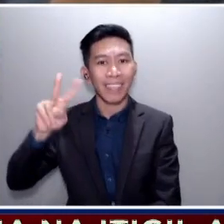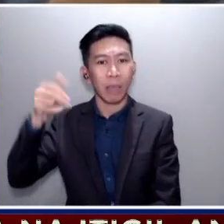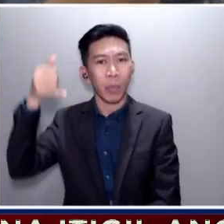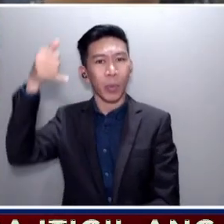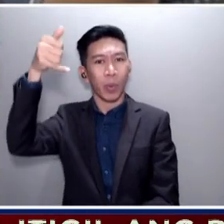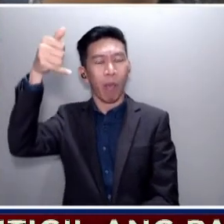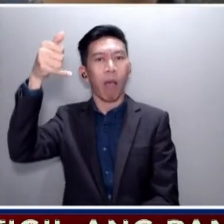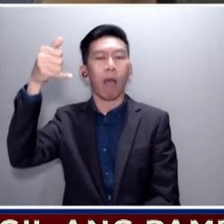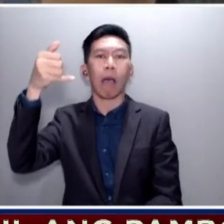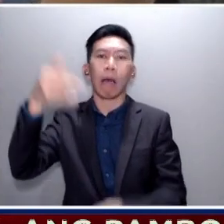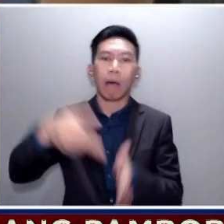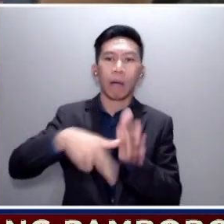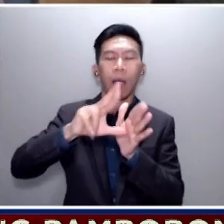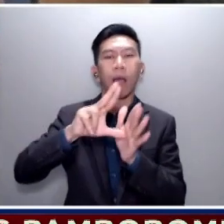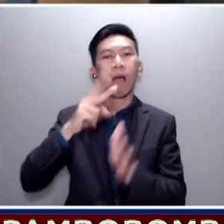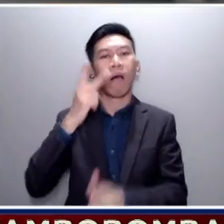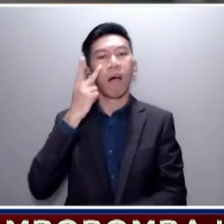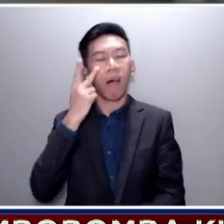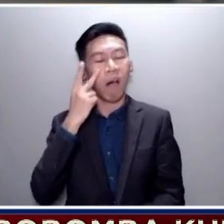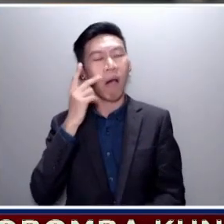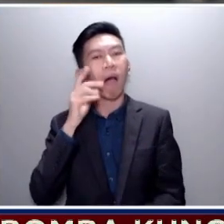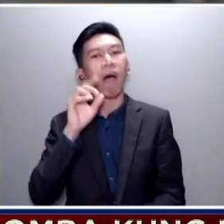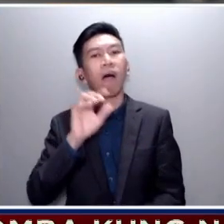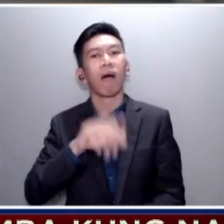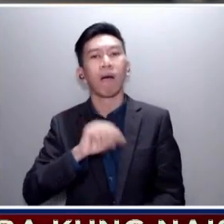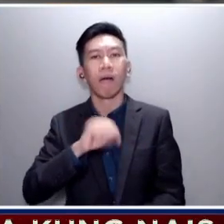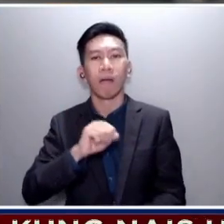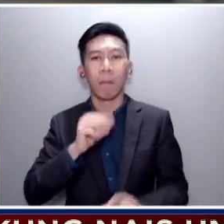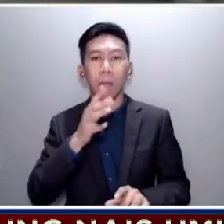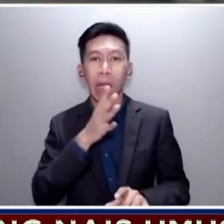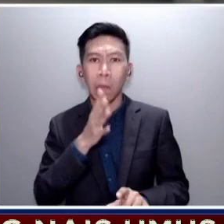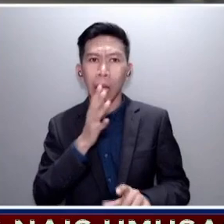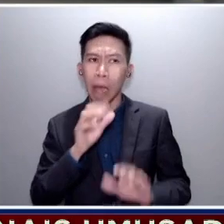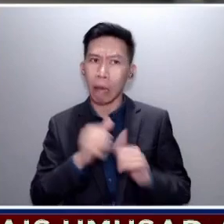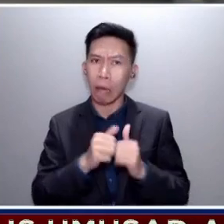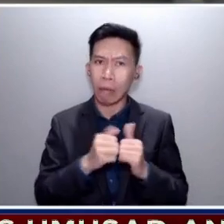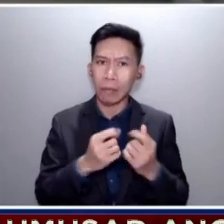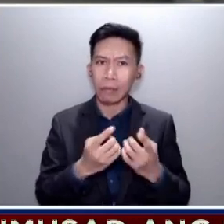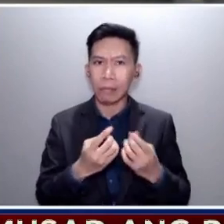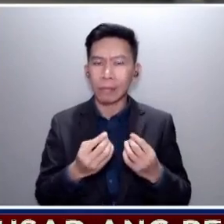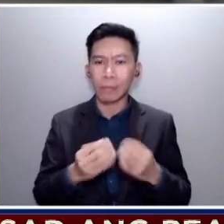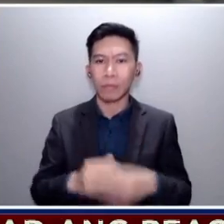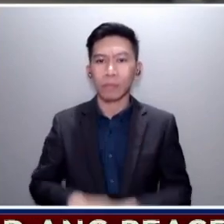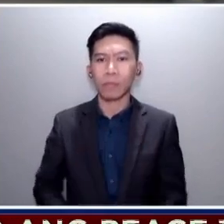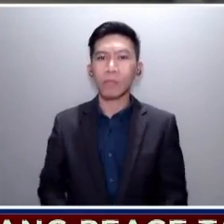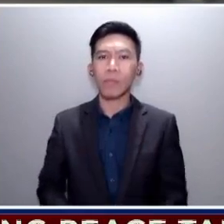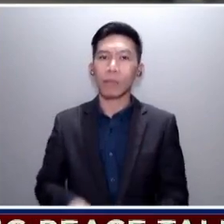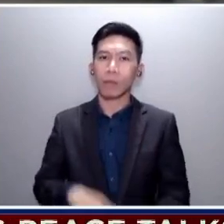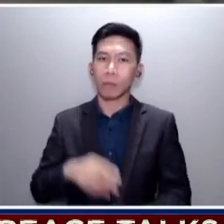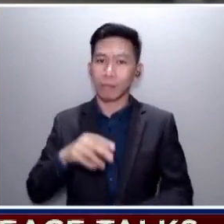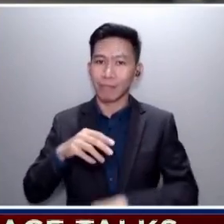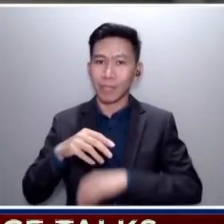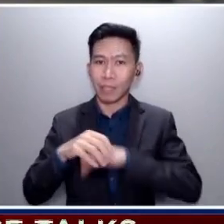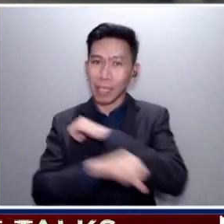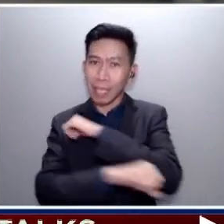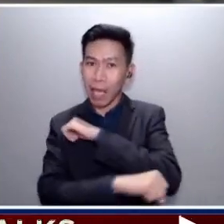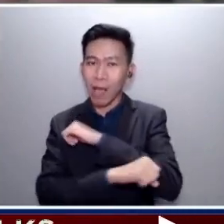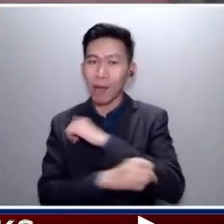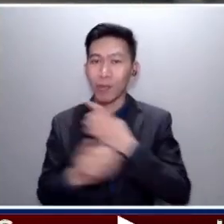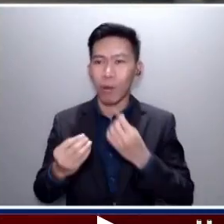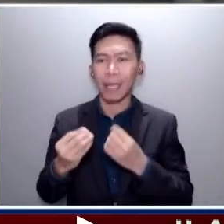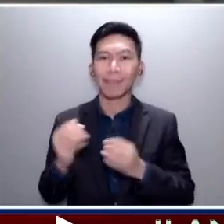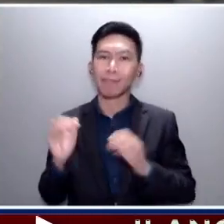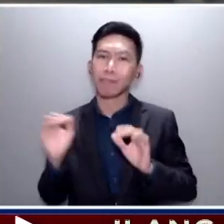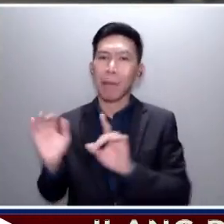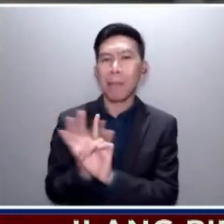kung paano ninakawan ang kanyang ina. Ang style po ng sindikato, guguluhin kayo, kukumpulan kayo, magtatanong kunyari, eh masarap ba